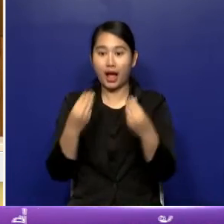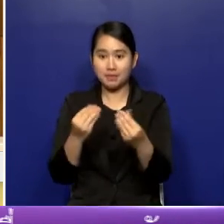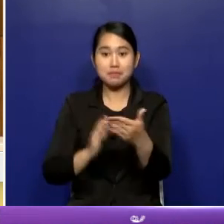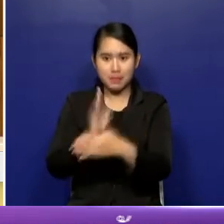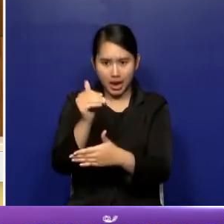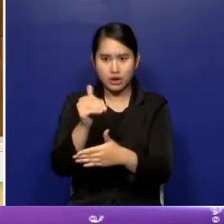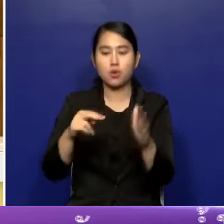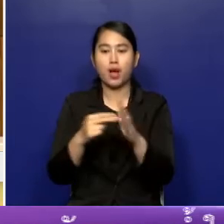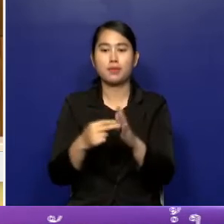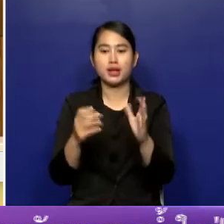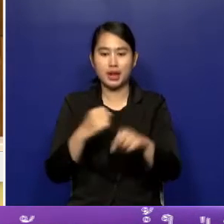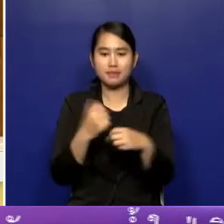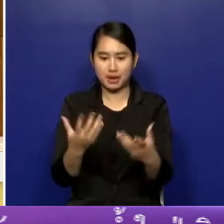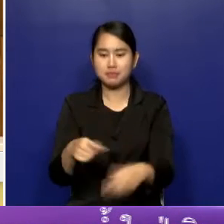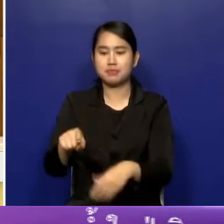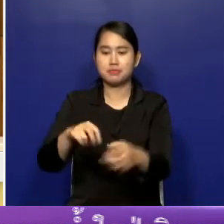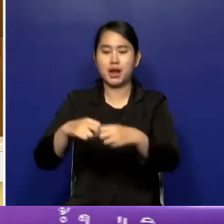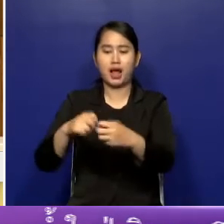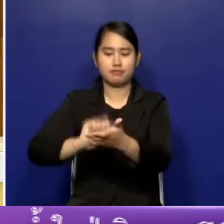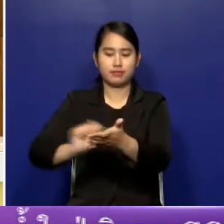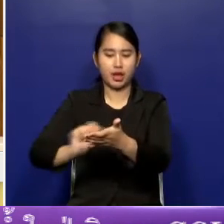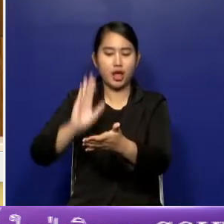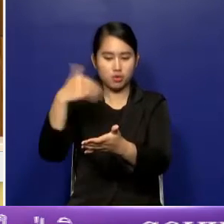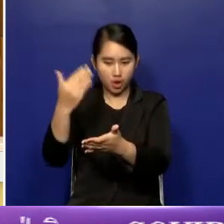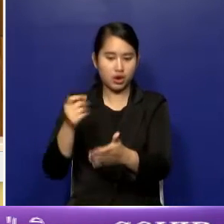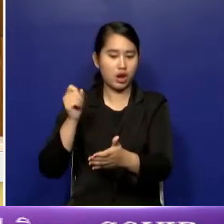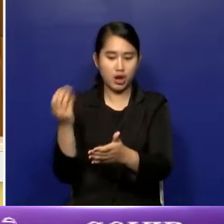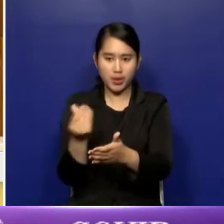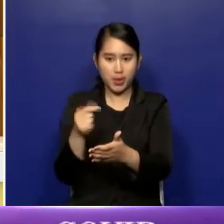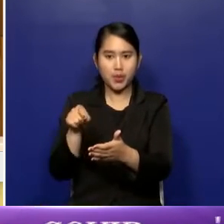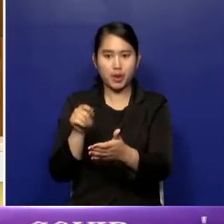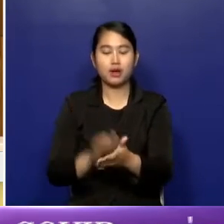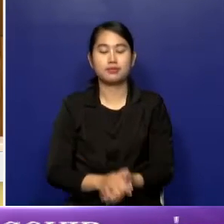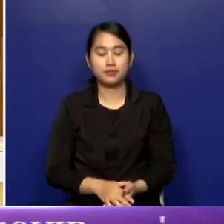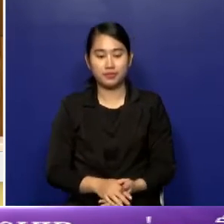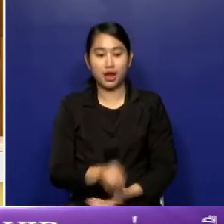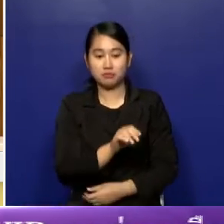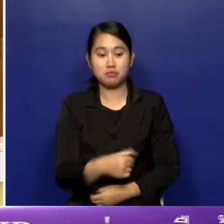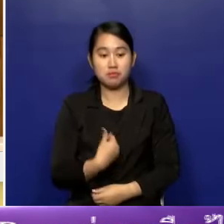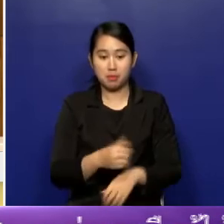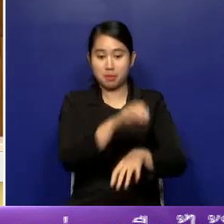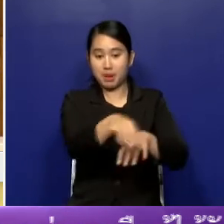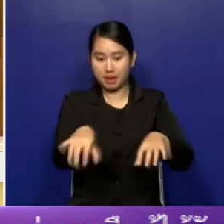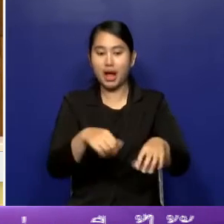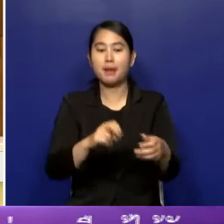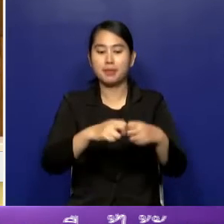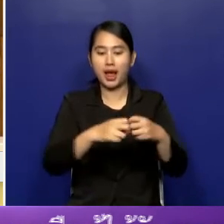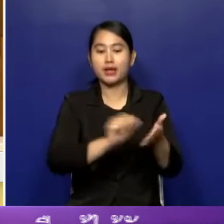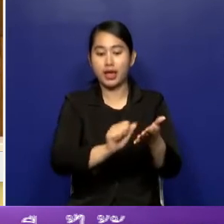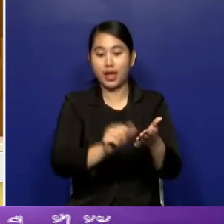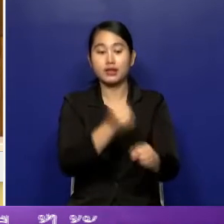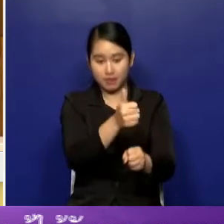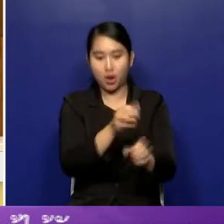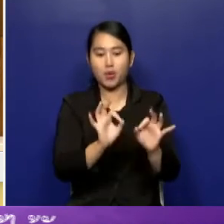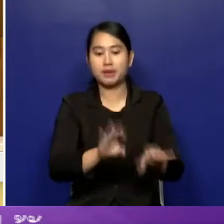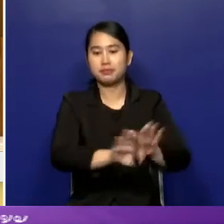แก้ปัหาต่ๆที่เกิดขึ้นให้ได้ดูเรีวขายสาHEN ที่เขาแ้ปัหาได้ามนั้นเขากเปิดเป็ป